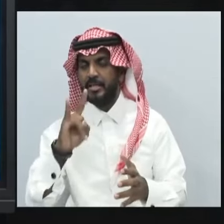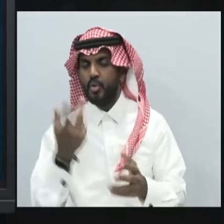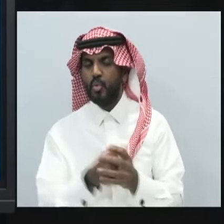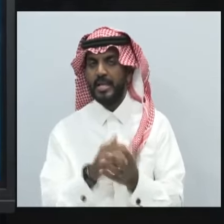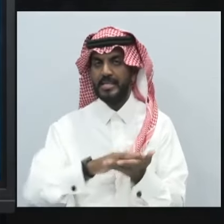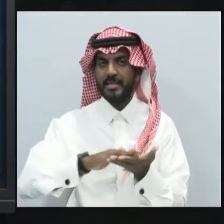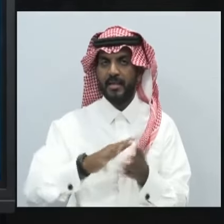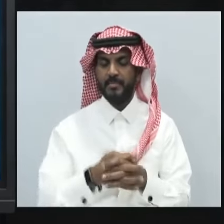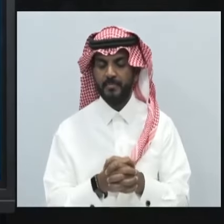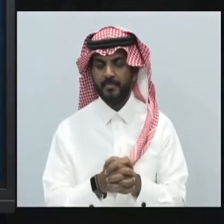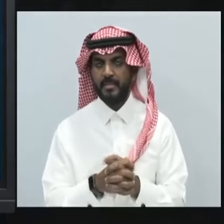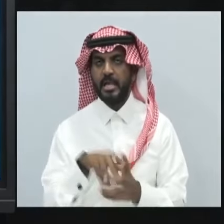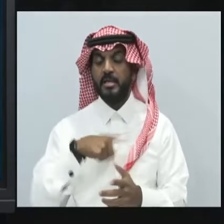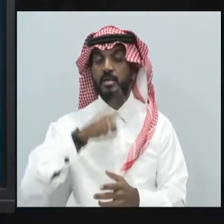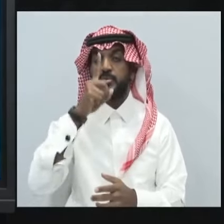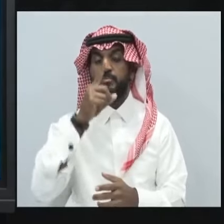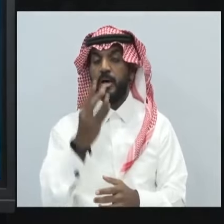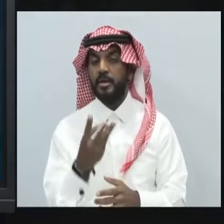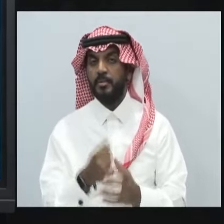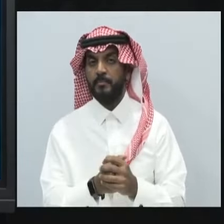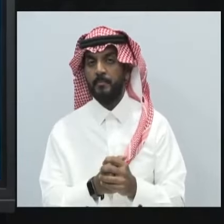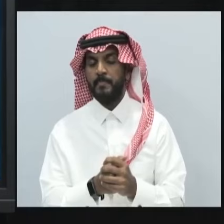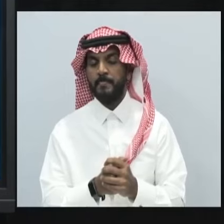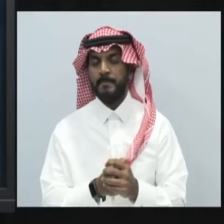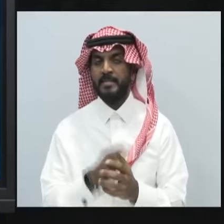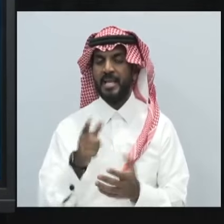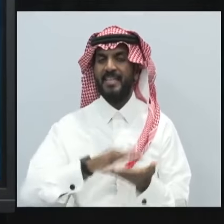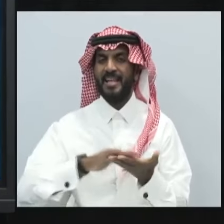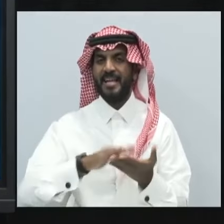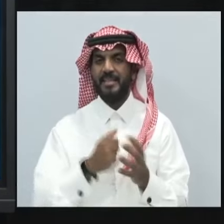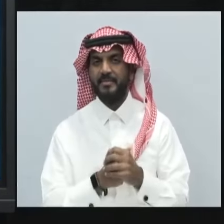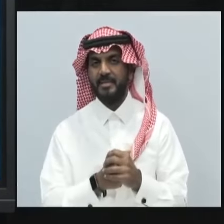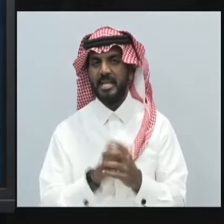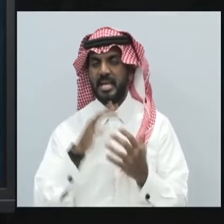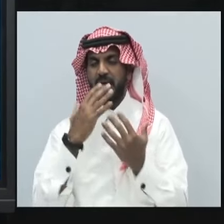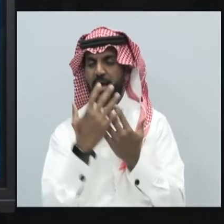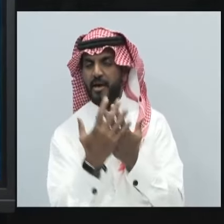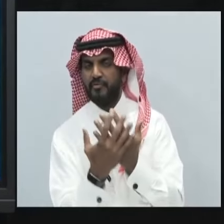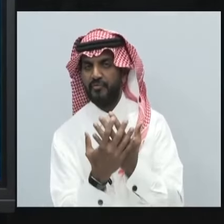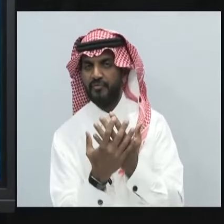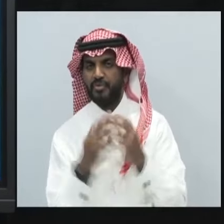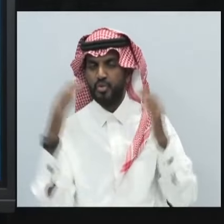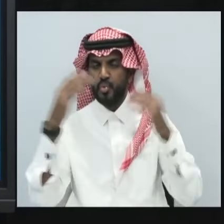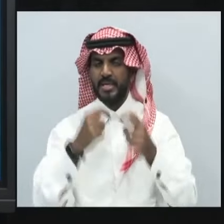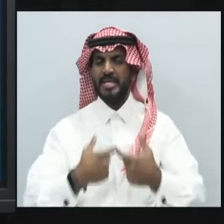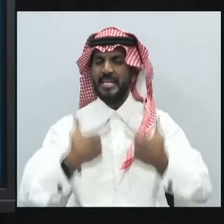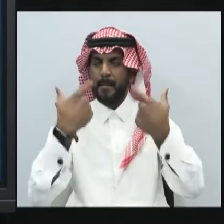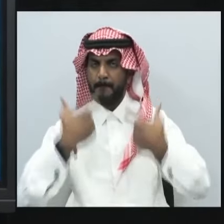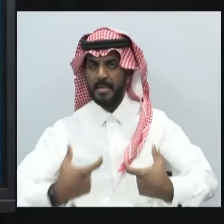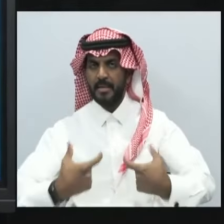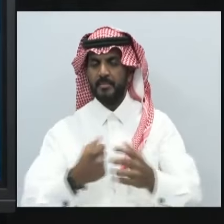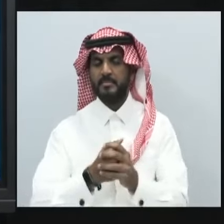وذلك لان الله سبحانه وتعالى جعل لهذه الارض ذلك الغلاف الجوي الذي يحميها من استخدام